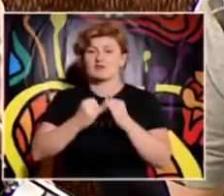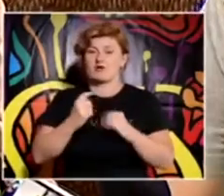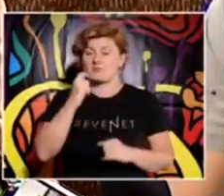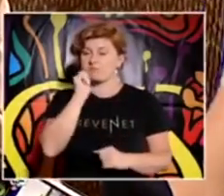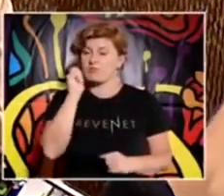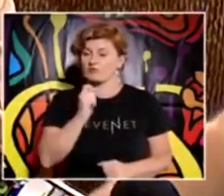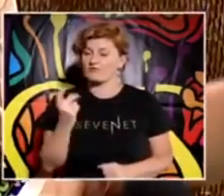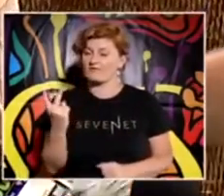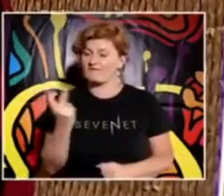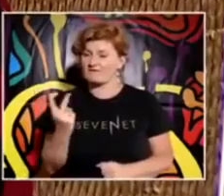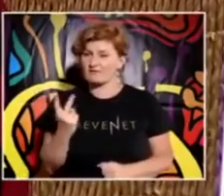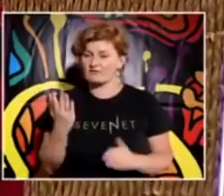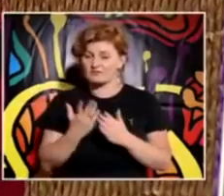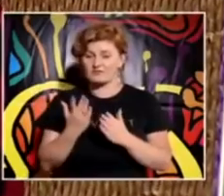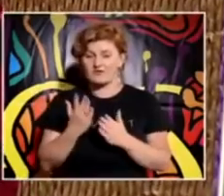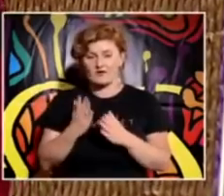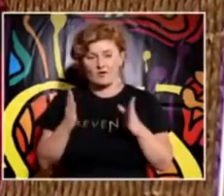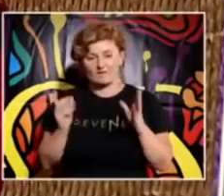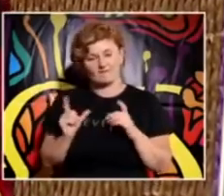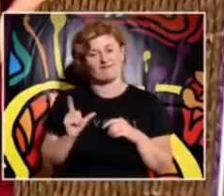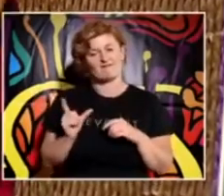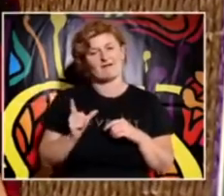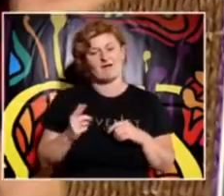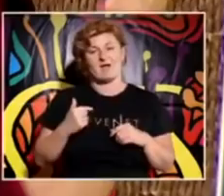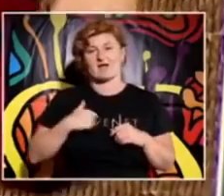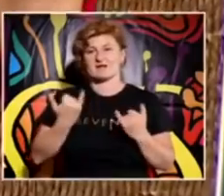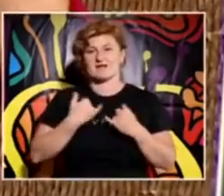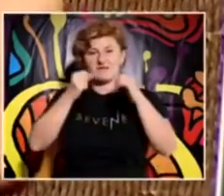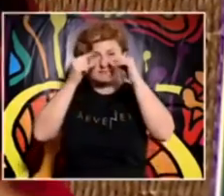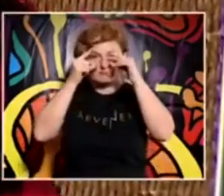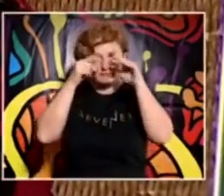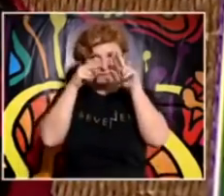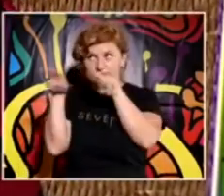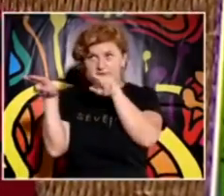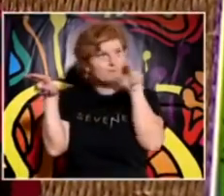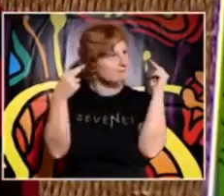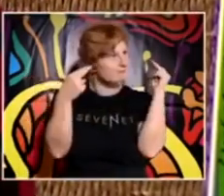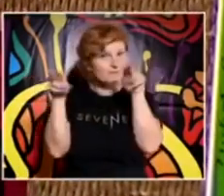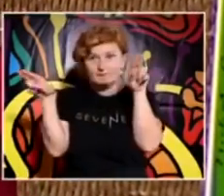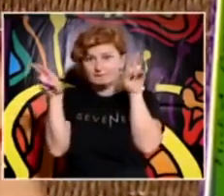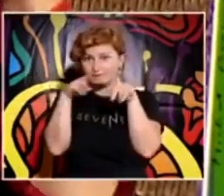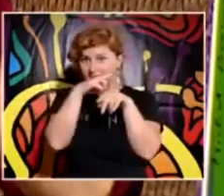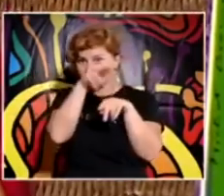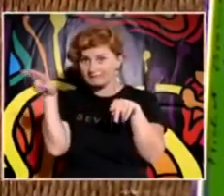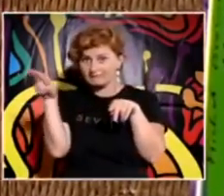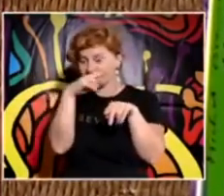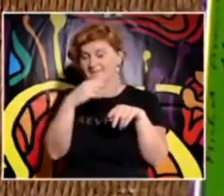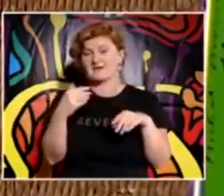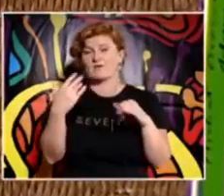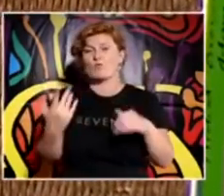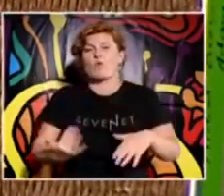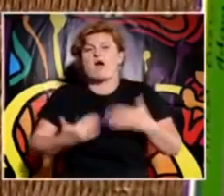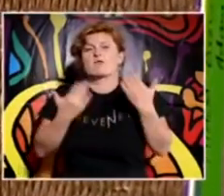się jest troszeczkę skupionym na sobie. Ja mam, zawsze mówię, oczy szeroko otwarte i dookoła głowy. I bardzo łatwo wtapiam